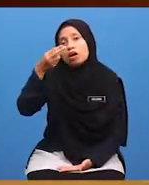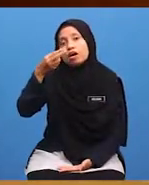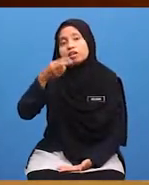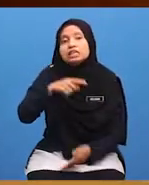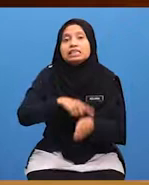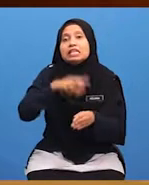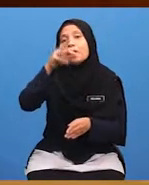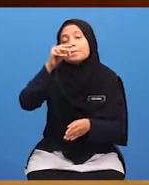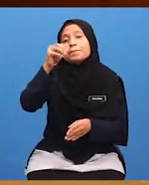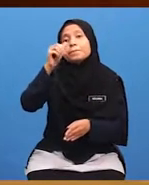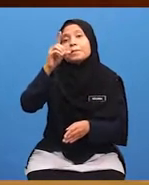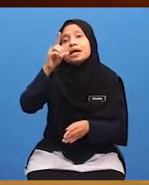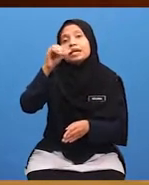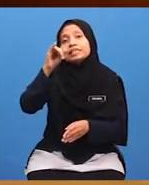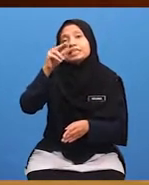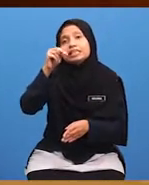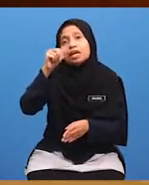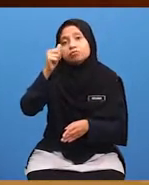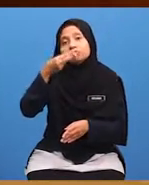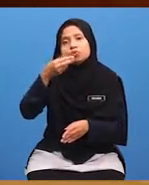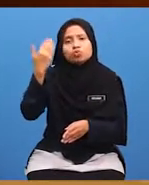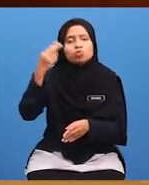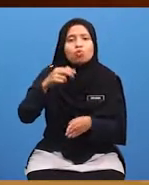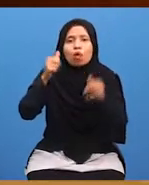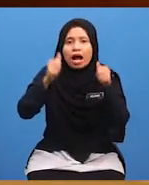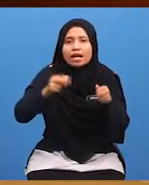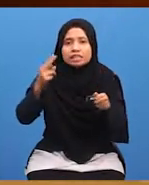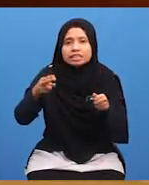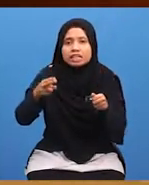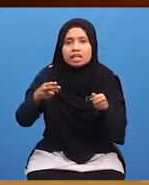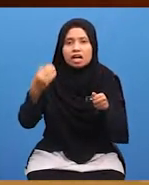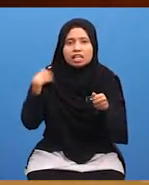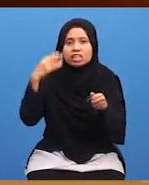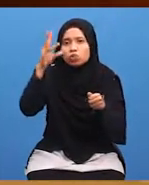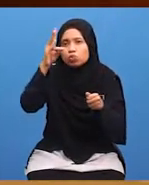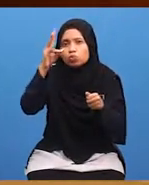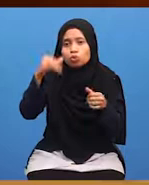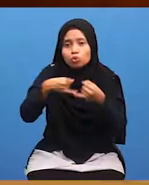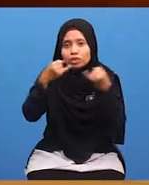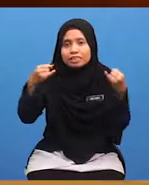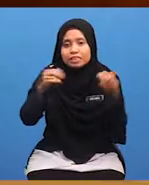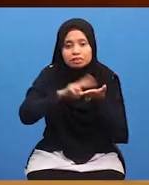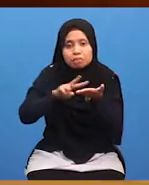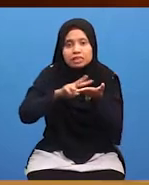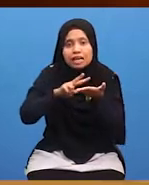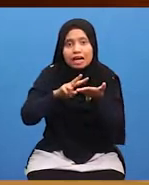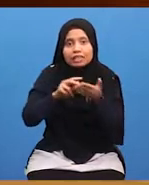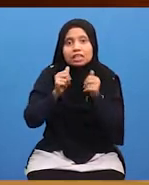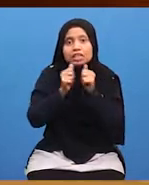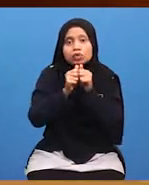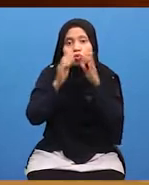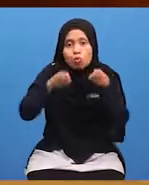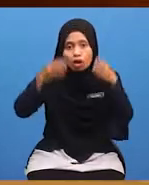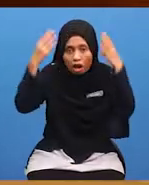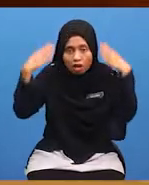Madinah. Menurut ahli sejarah, terdapat 7 jenis bacaan mengikut logat suku kaum Arab